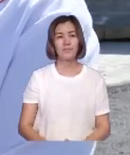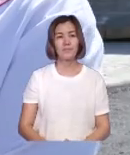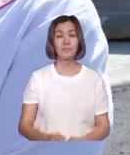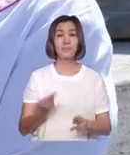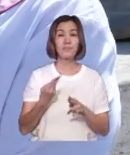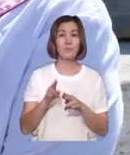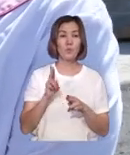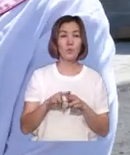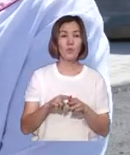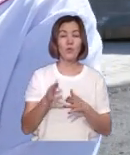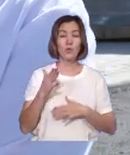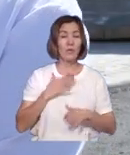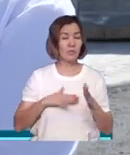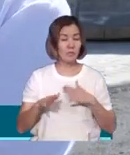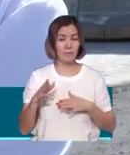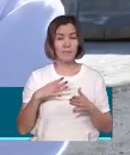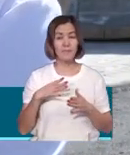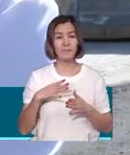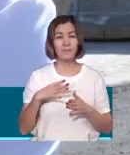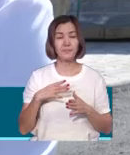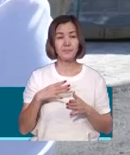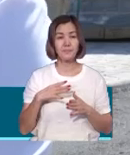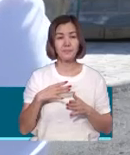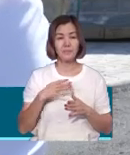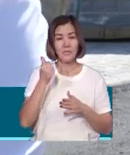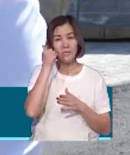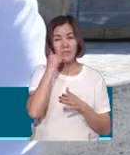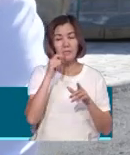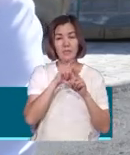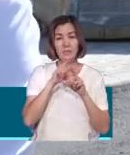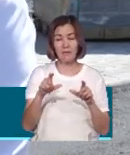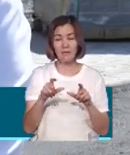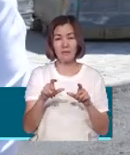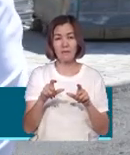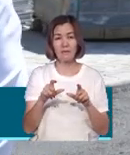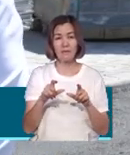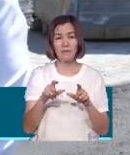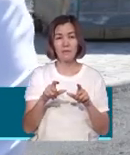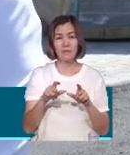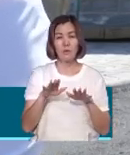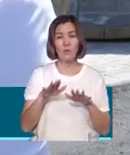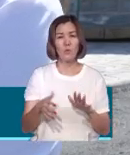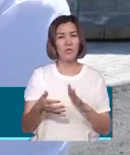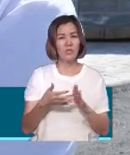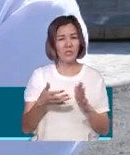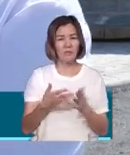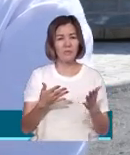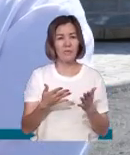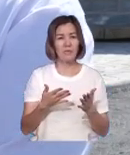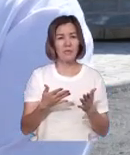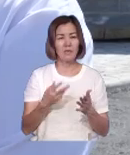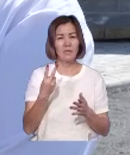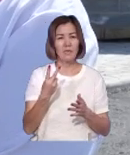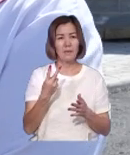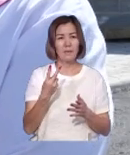Өте бәріміз қуаныштымыз. Потому что біздің ескі зданияда, ескі поликлиникада орын жетпей, екі